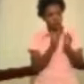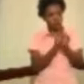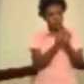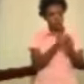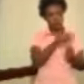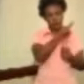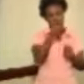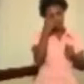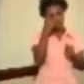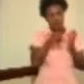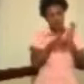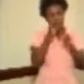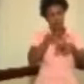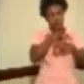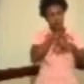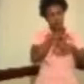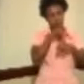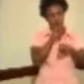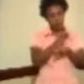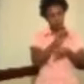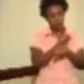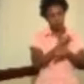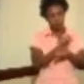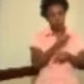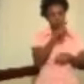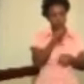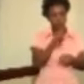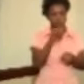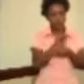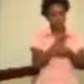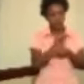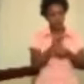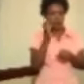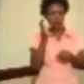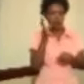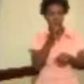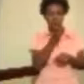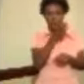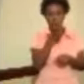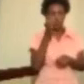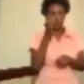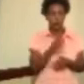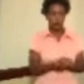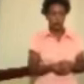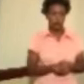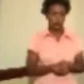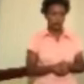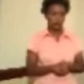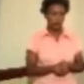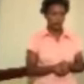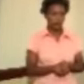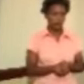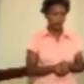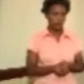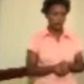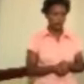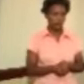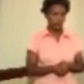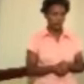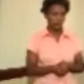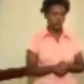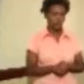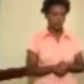mais si vous ne travaillez pas, bon travail. Parce qu'il faudra, d'une façon ou d'une autre, passer par cette relance agricole. Bien, merci. Madame Maniga.